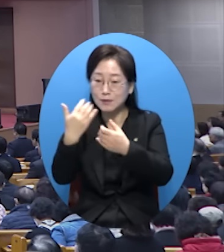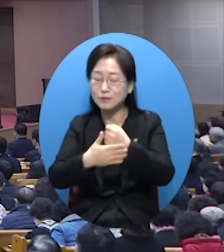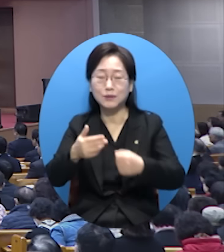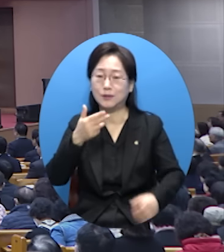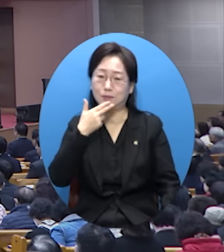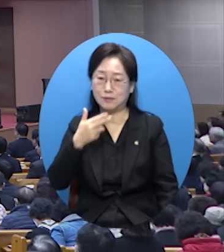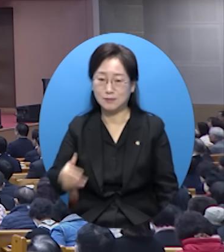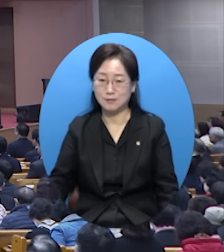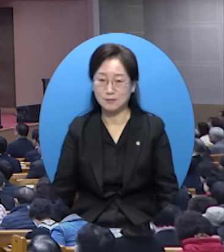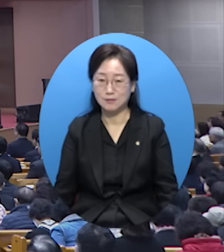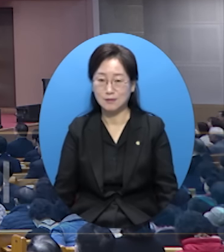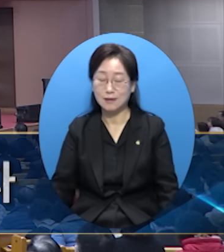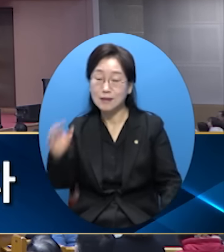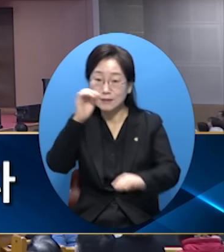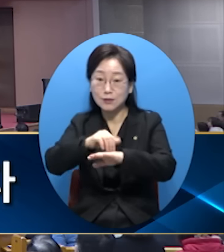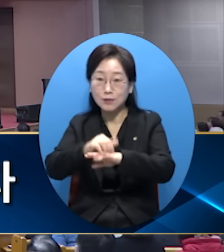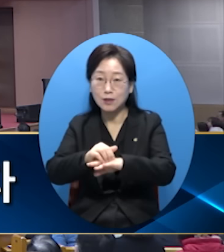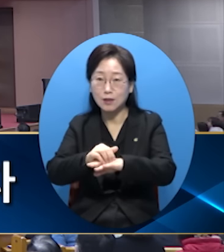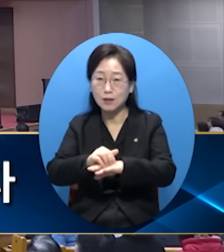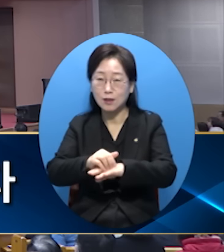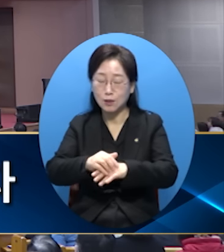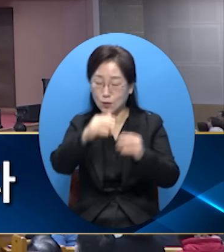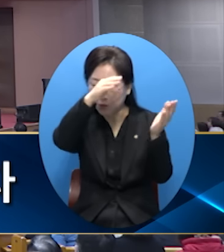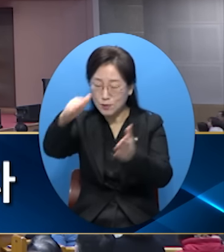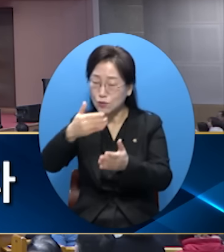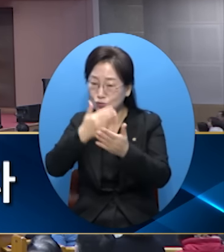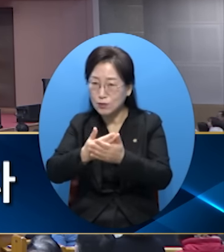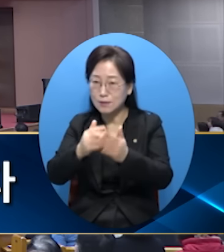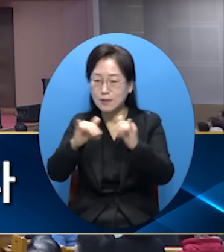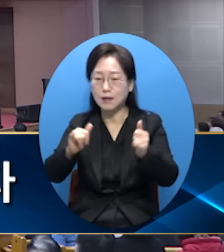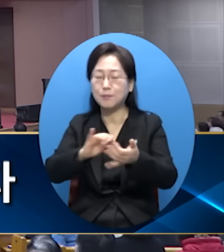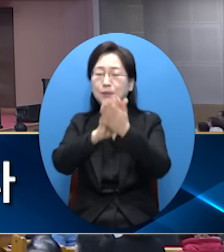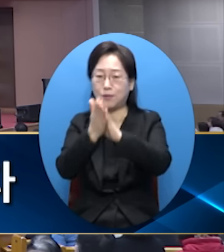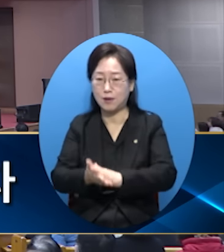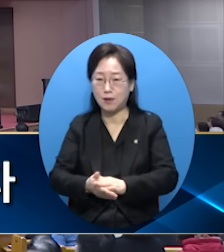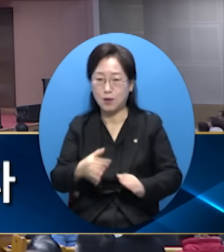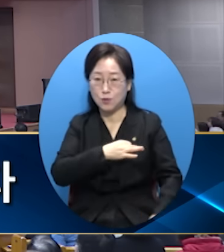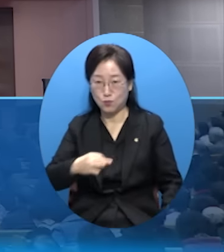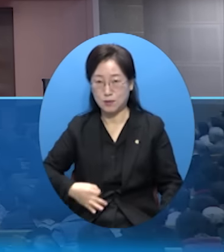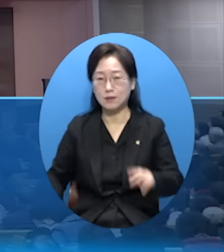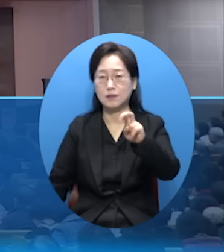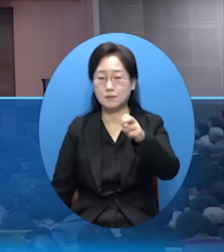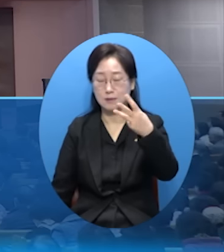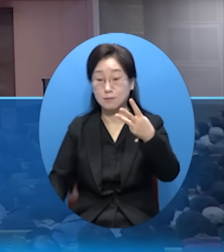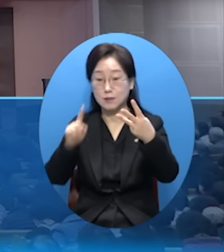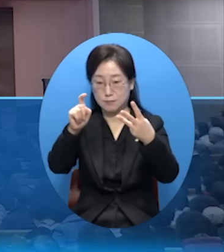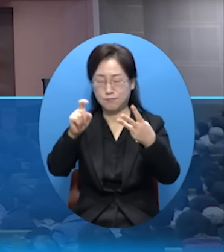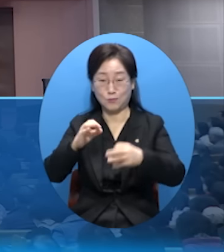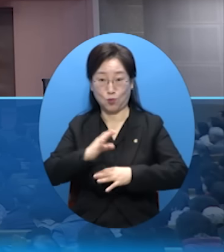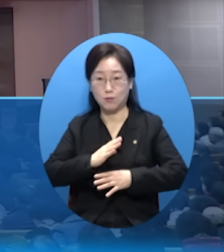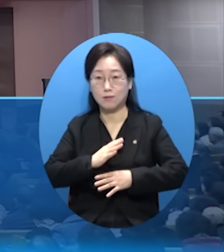것입니다. 연단을 통해 우리는 귀한 존재로 변화가 됩니다. 욥기 23장 10절을 놀라운 축복의